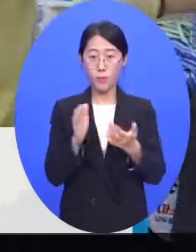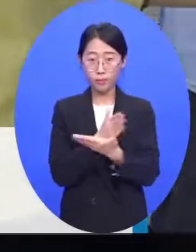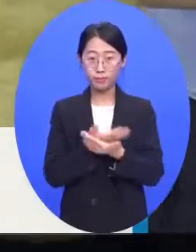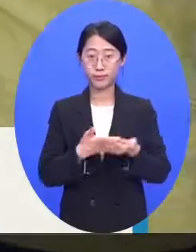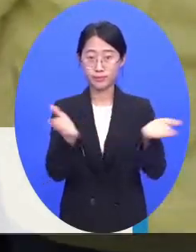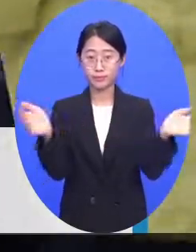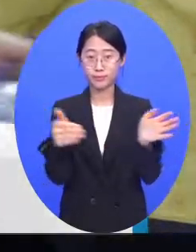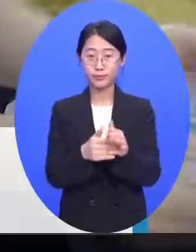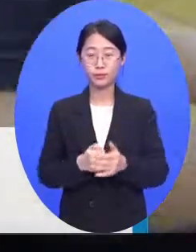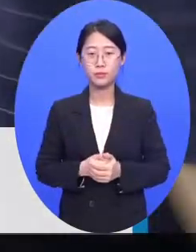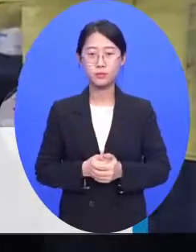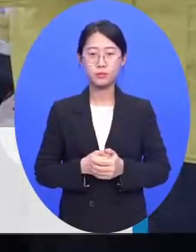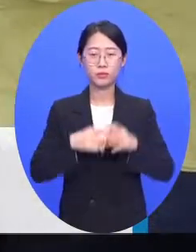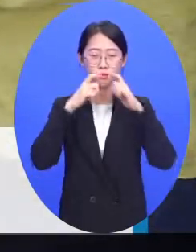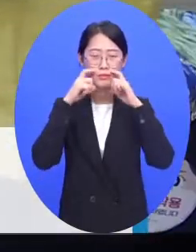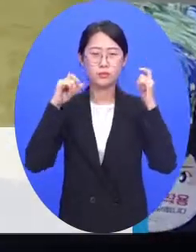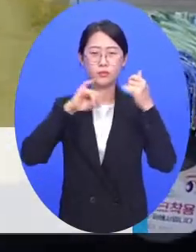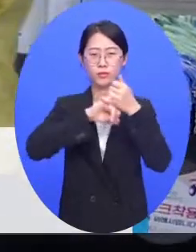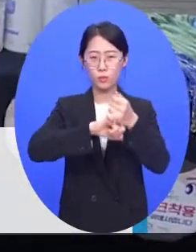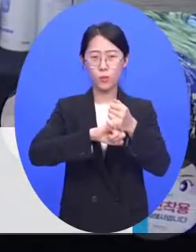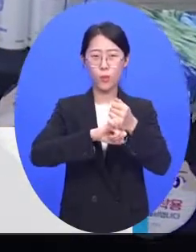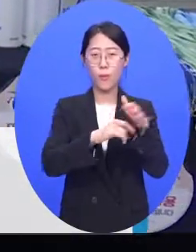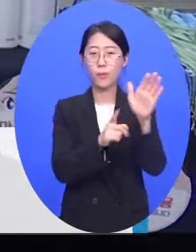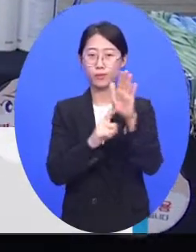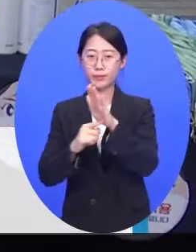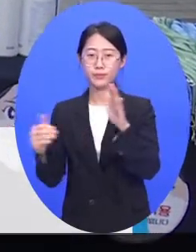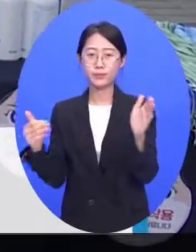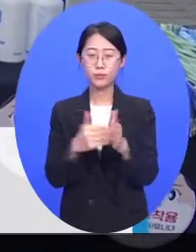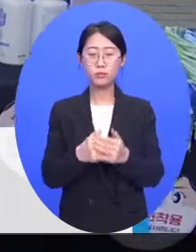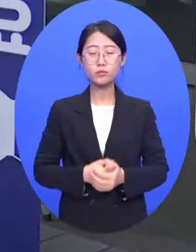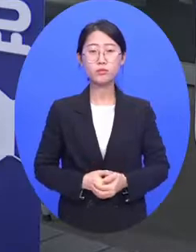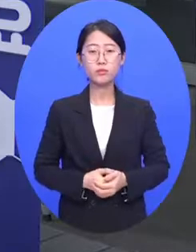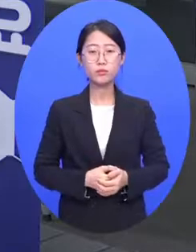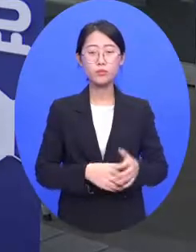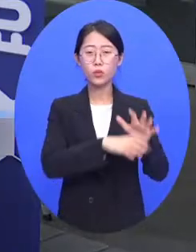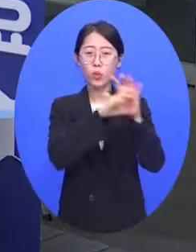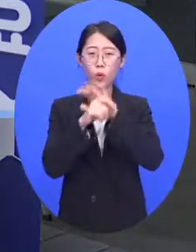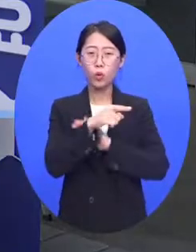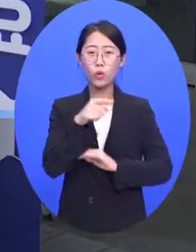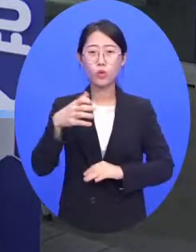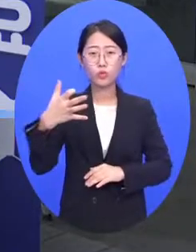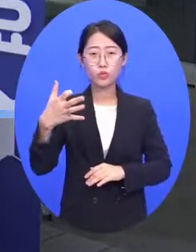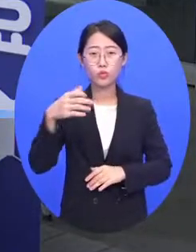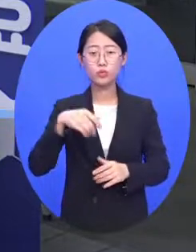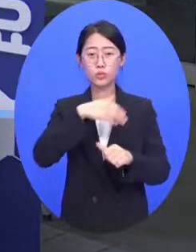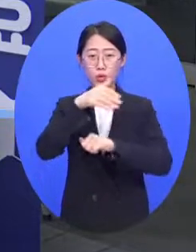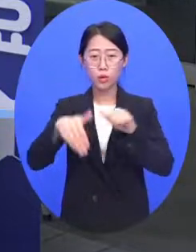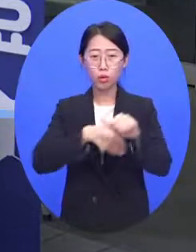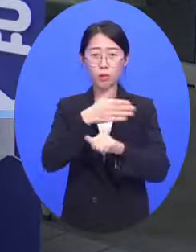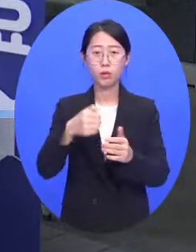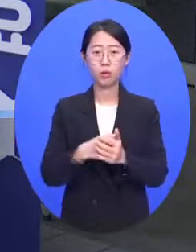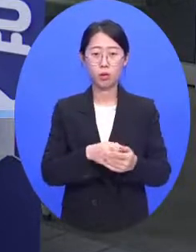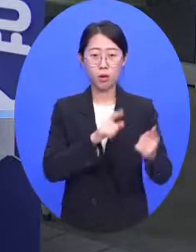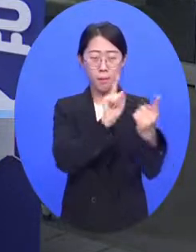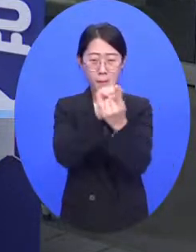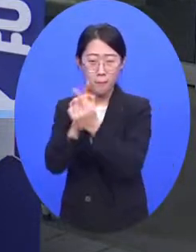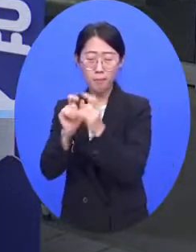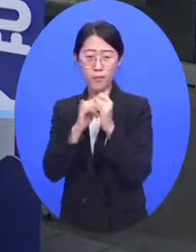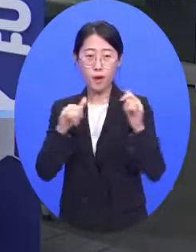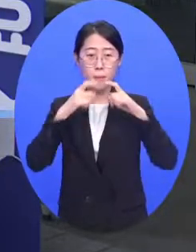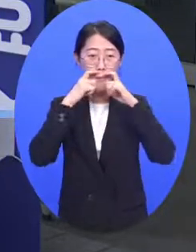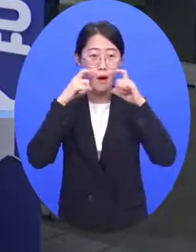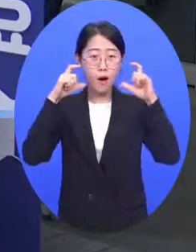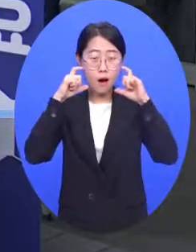마스크 목걸이 등을 배부하며 마스크 착용 의무화를 홍보했습니다. 우리 코로나19 상황 하에서 서로